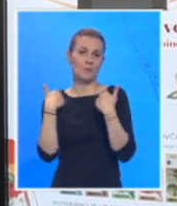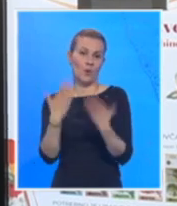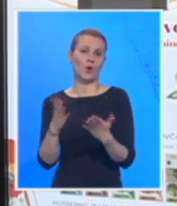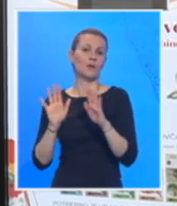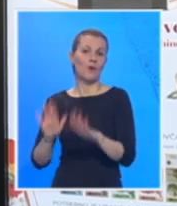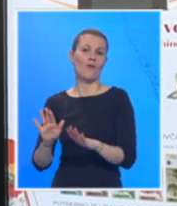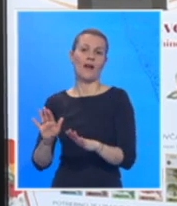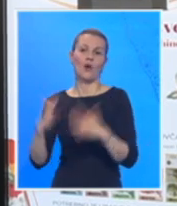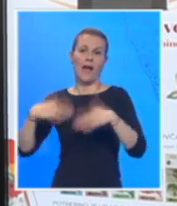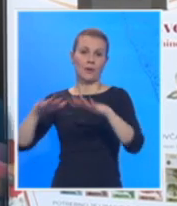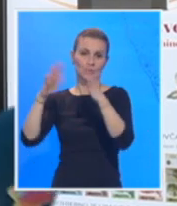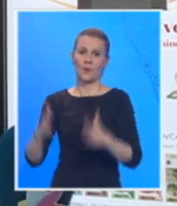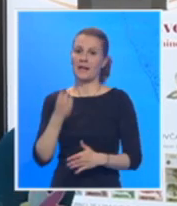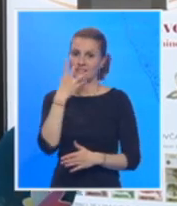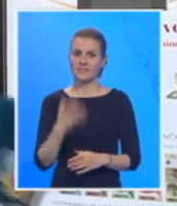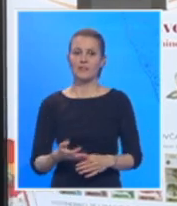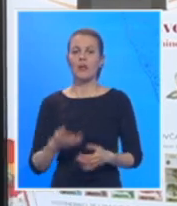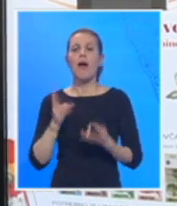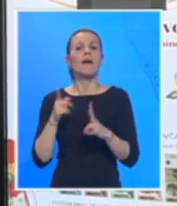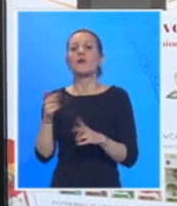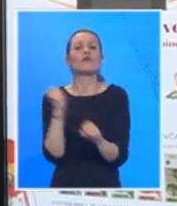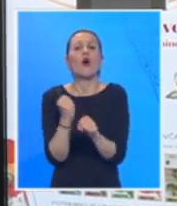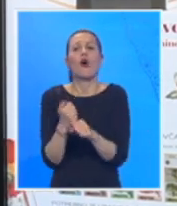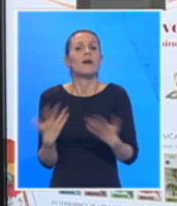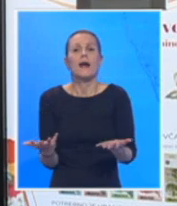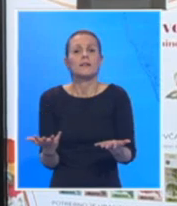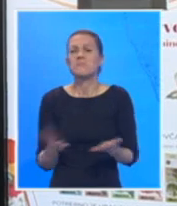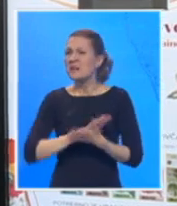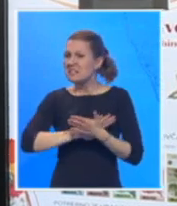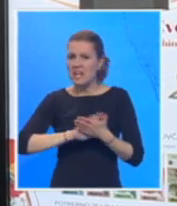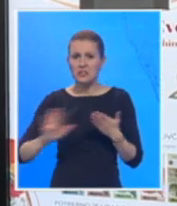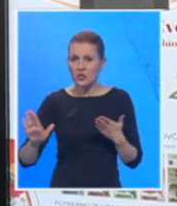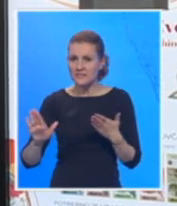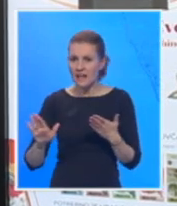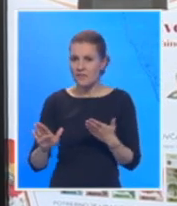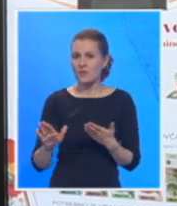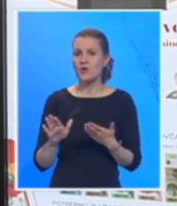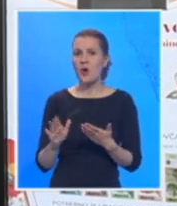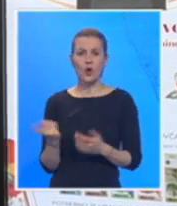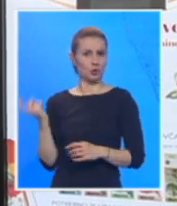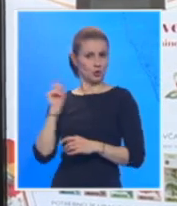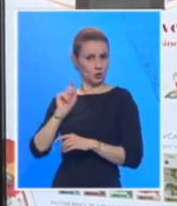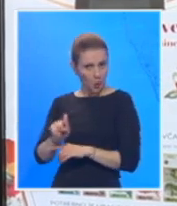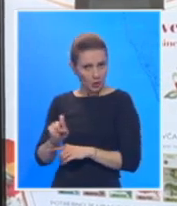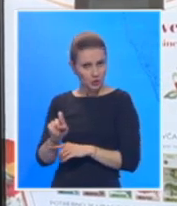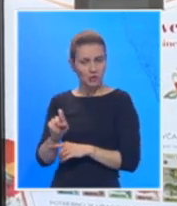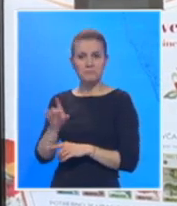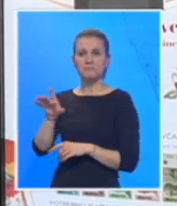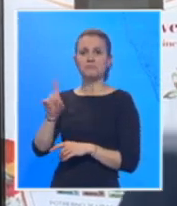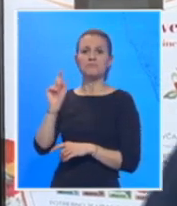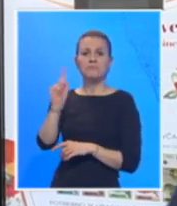automat za cveće u Novom Sadu. Kako on funkcioniše? Funkcioniše veoma jednostavno. Kupac je dovoljno samo da dođe,